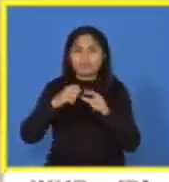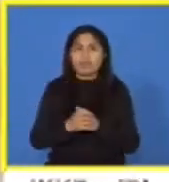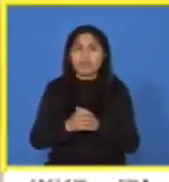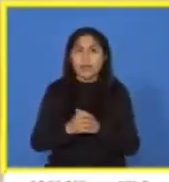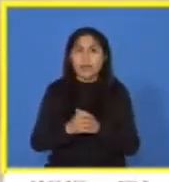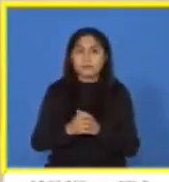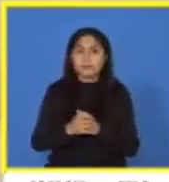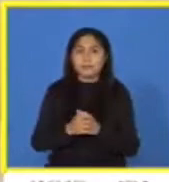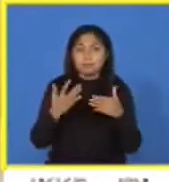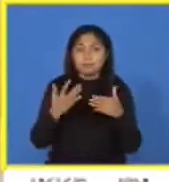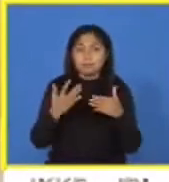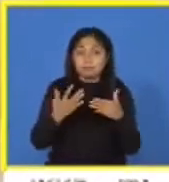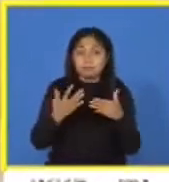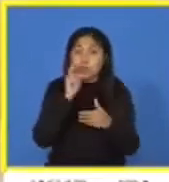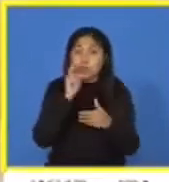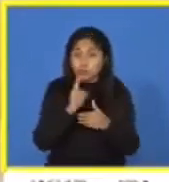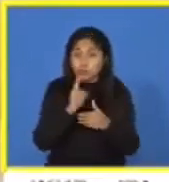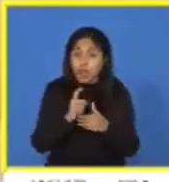dengan tentunya